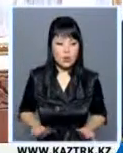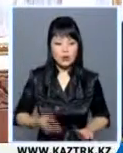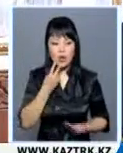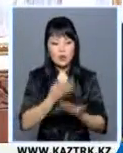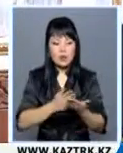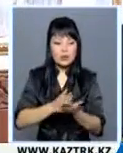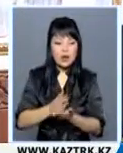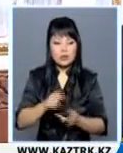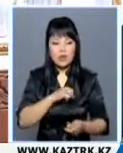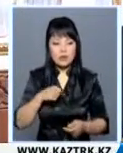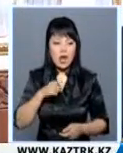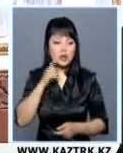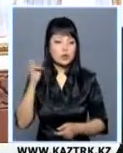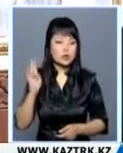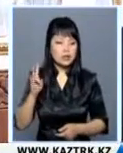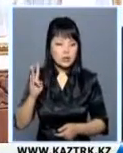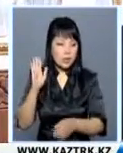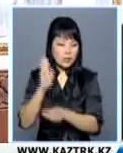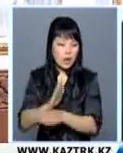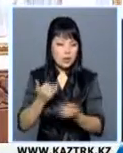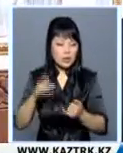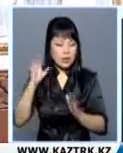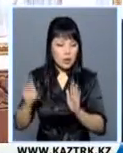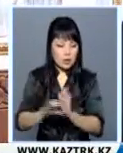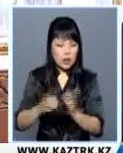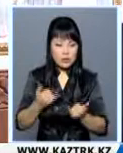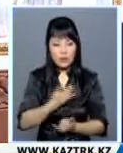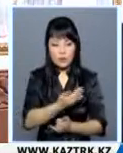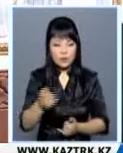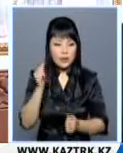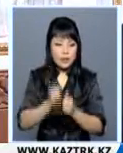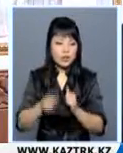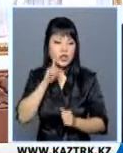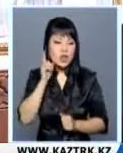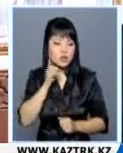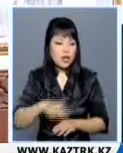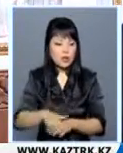таңда жоғары бағалаған екен. Сондықтан да мені әрине әрқашан айтамын, біз